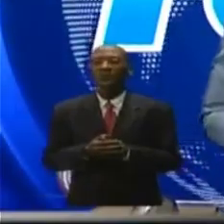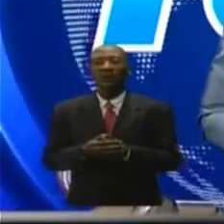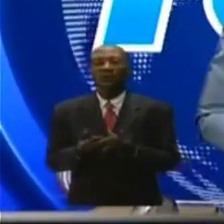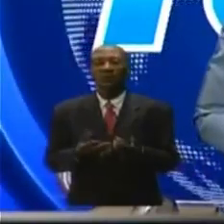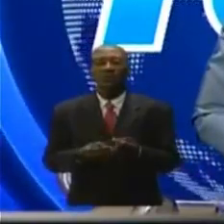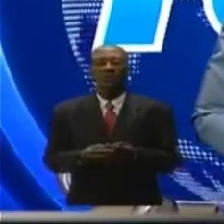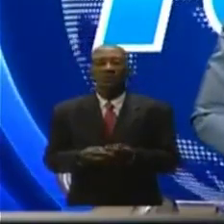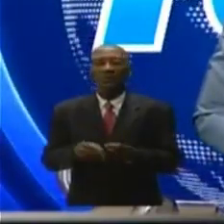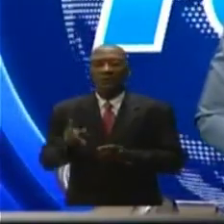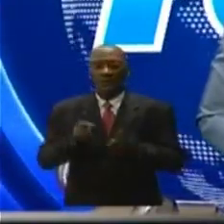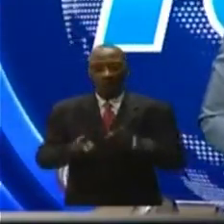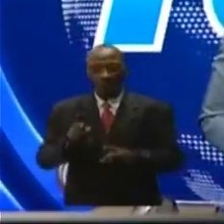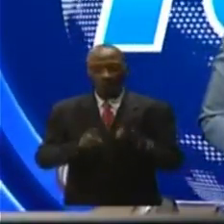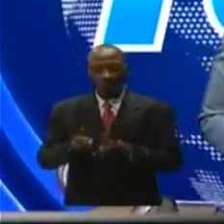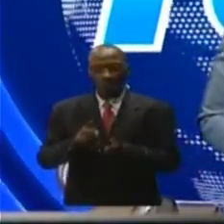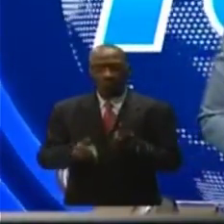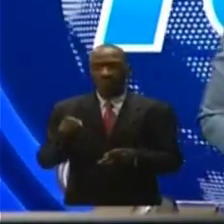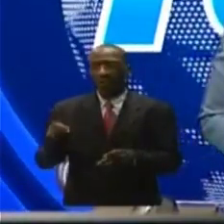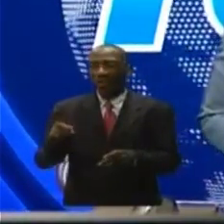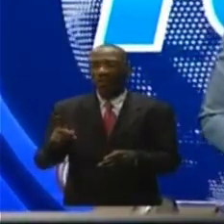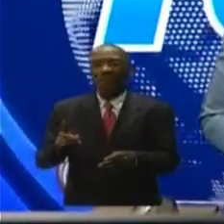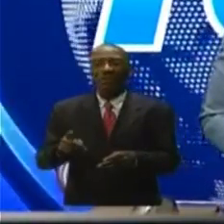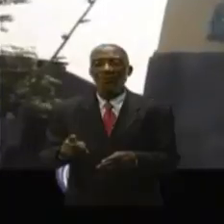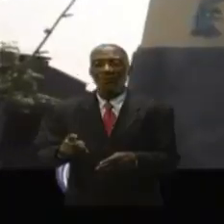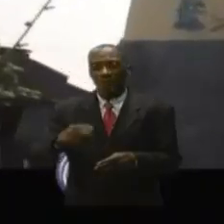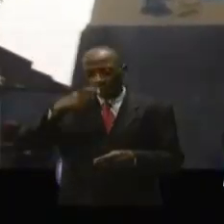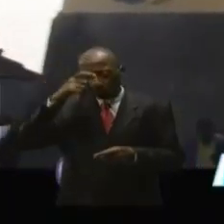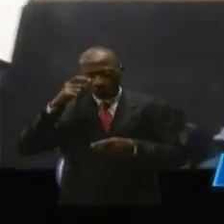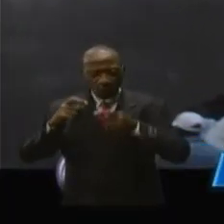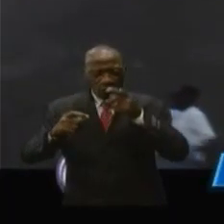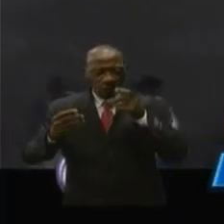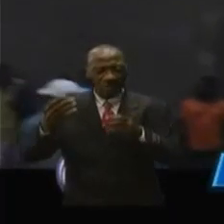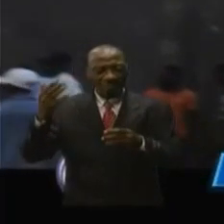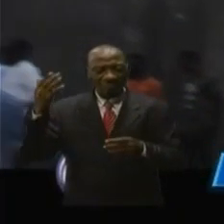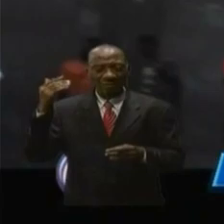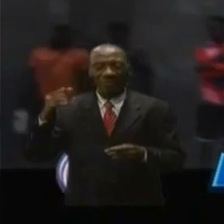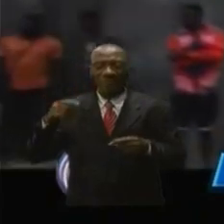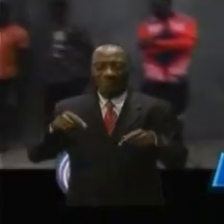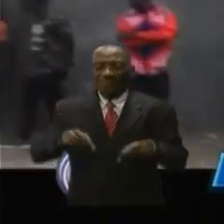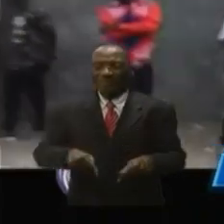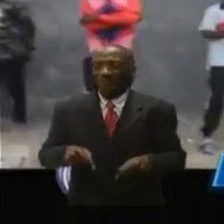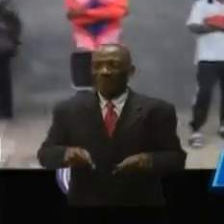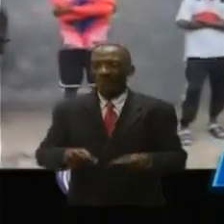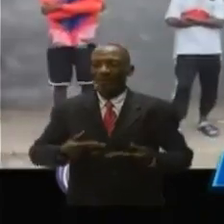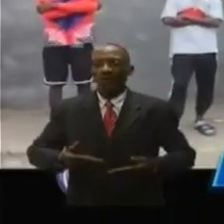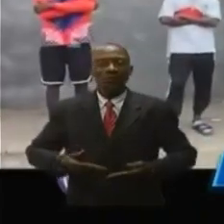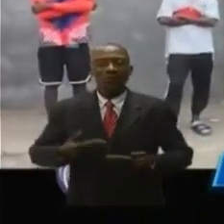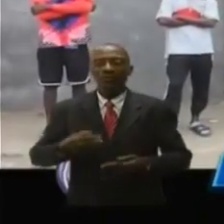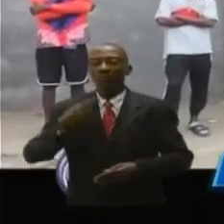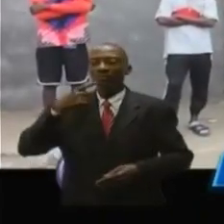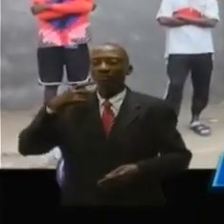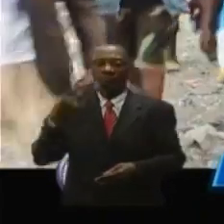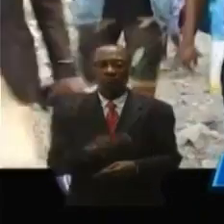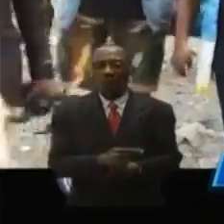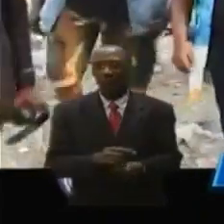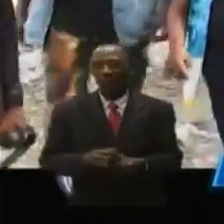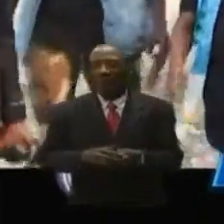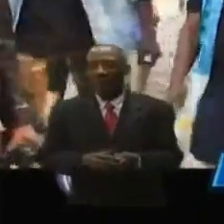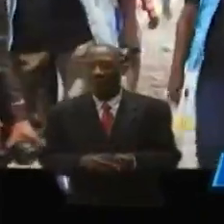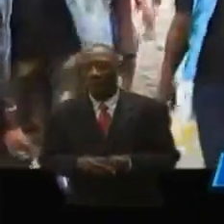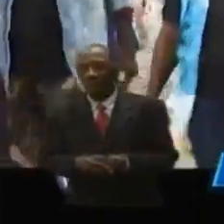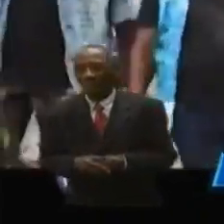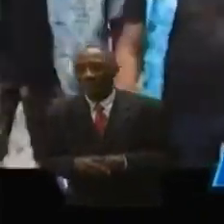la population de ces coins de la RDC. Joël Kaimbe. L'essence est une assurance qui se lit sur le visage de la population de